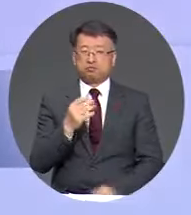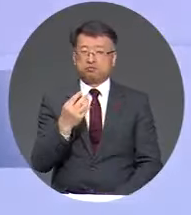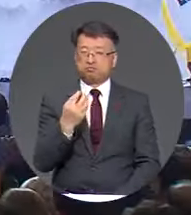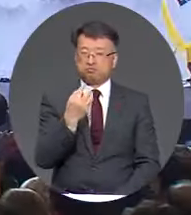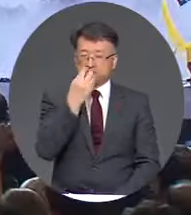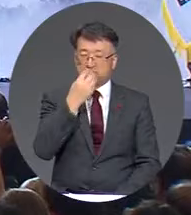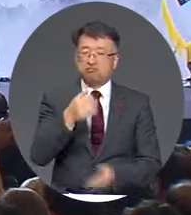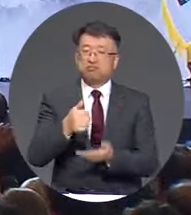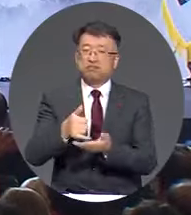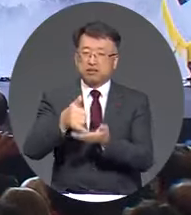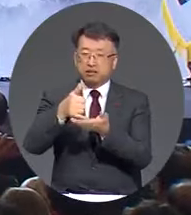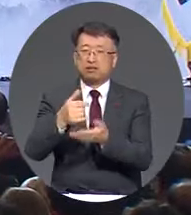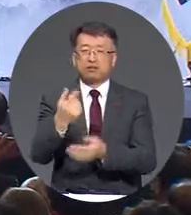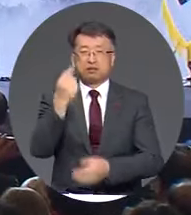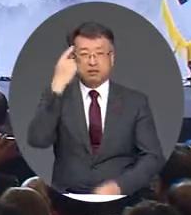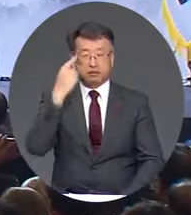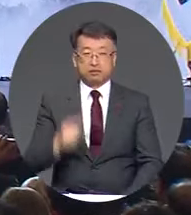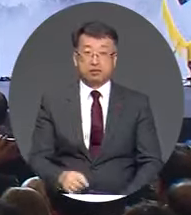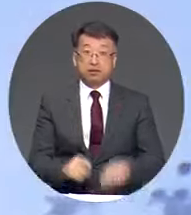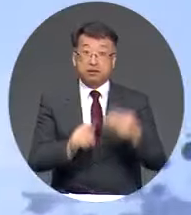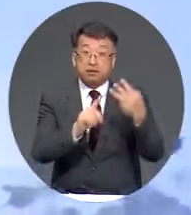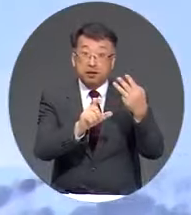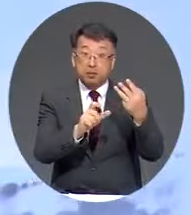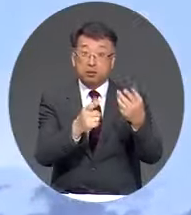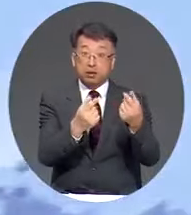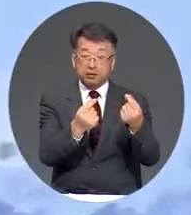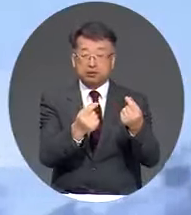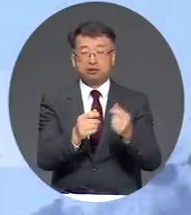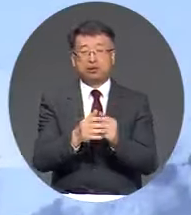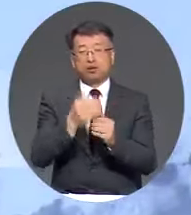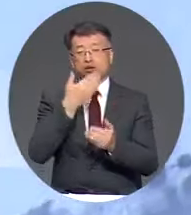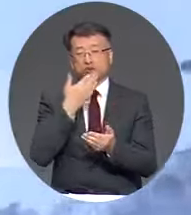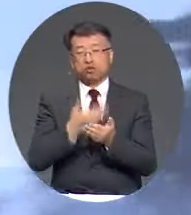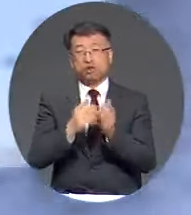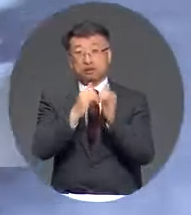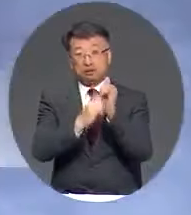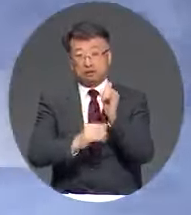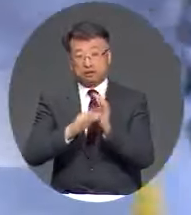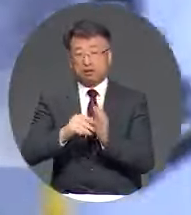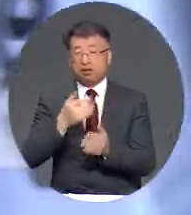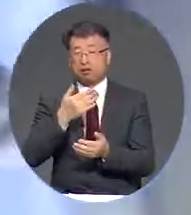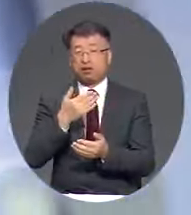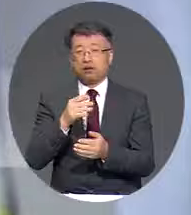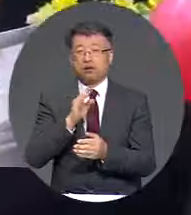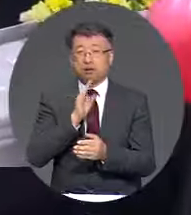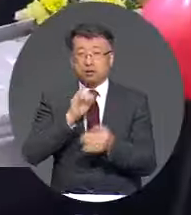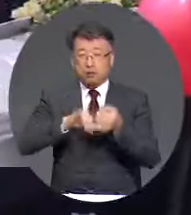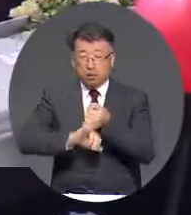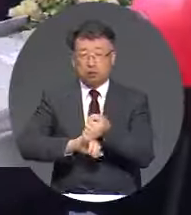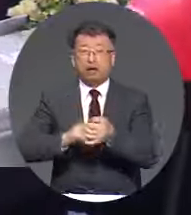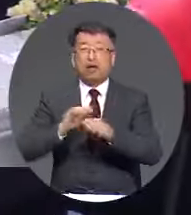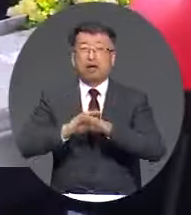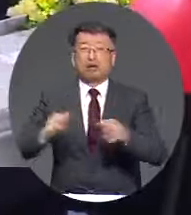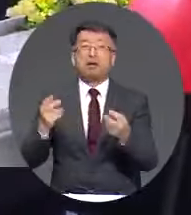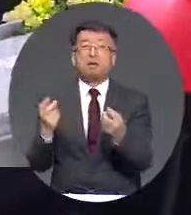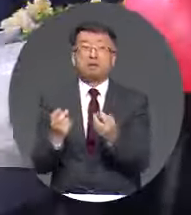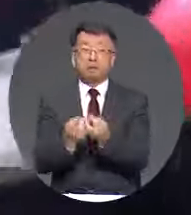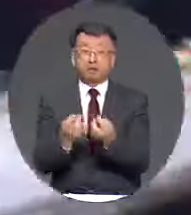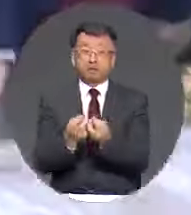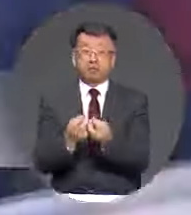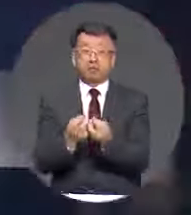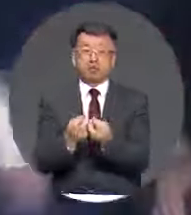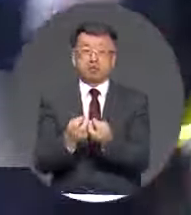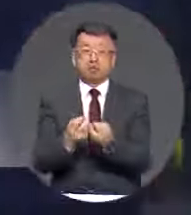생각합니다. 3.15 의거 등 역사의 중요한 장면에서 늘 해결책을 제시한 경남의 정신으로 4월